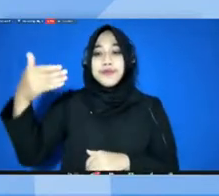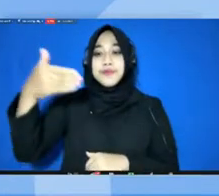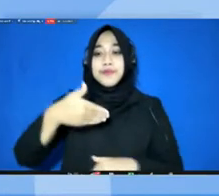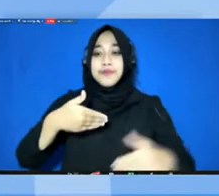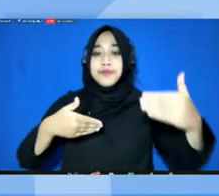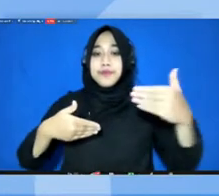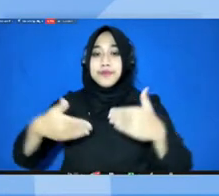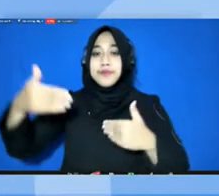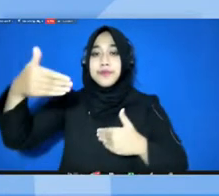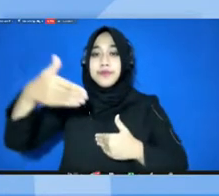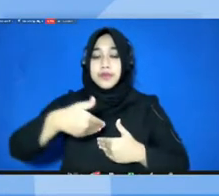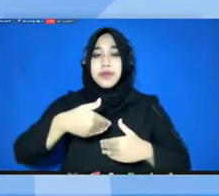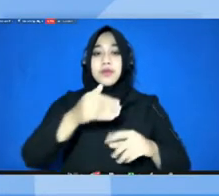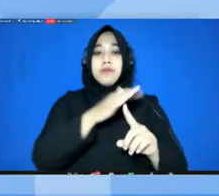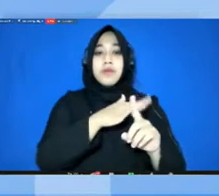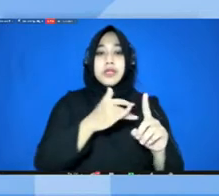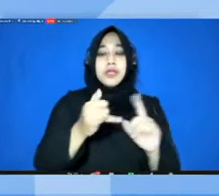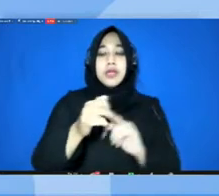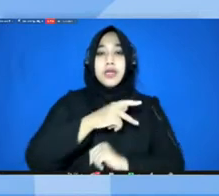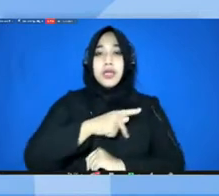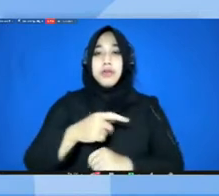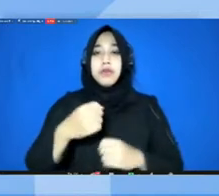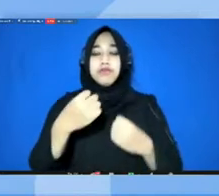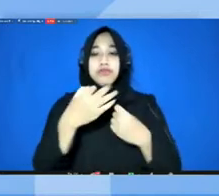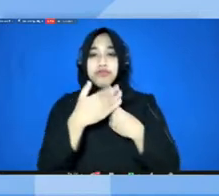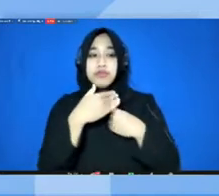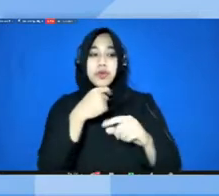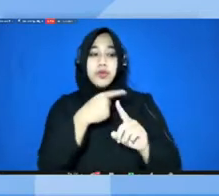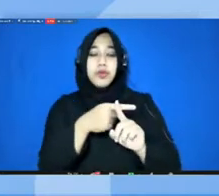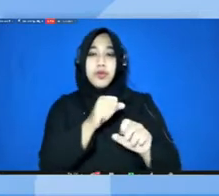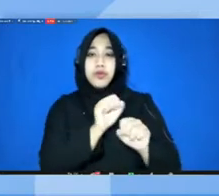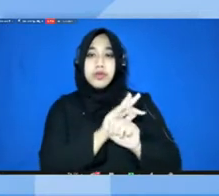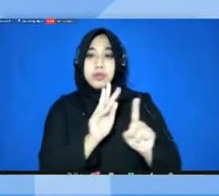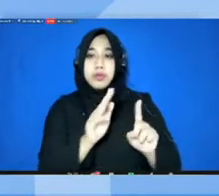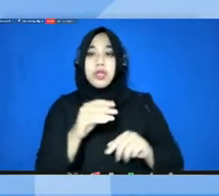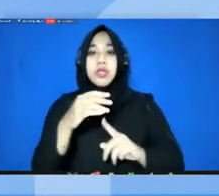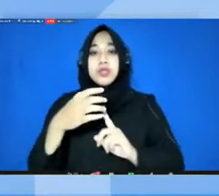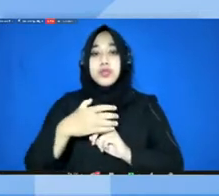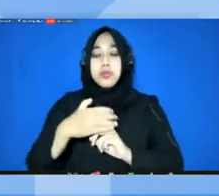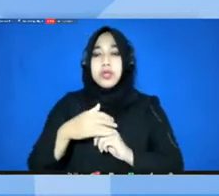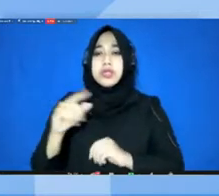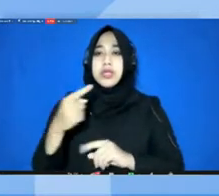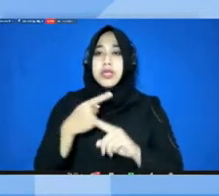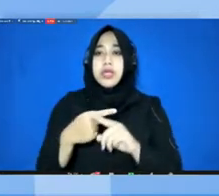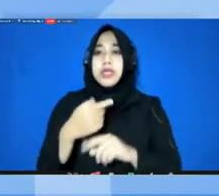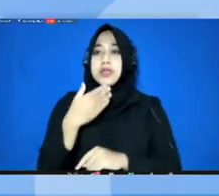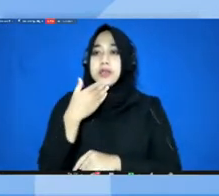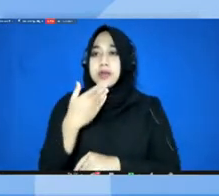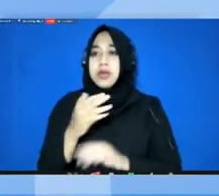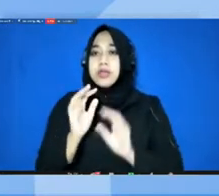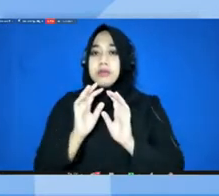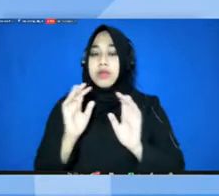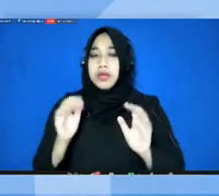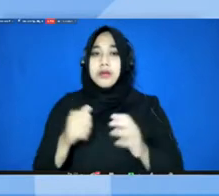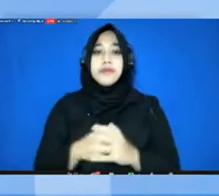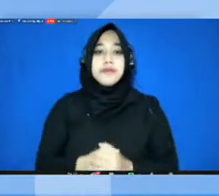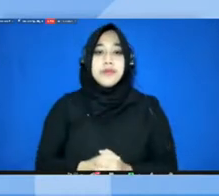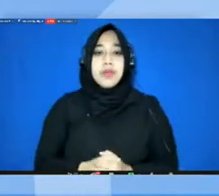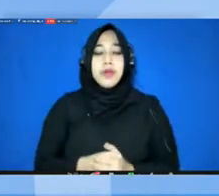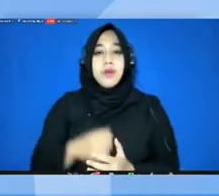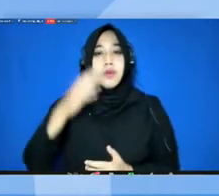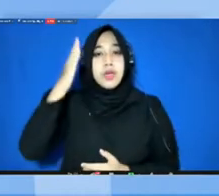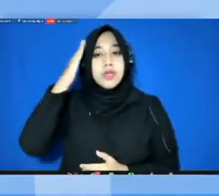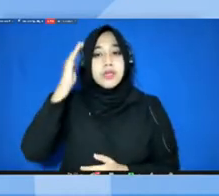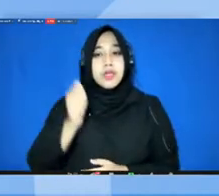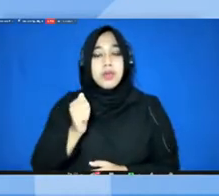kepada warga kami yang terpapar COVID dan yang isoman. Sekali lagi kami mengucapkan terima kasih banyak.